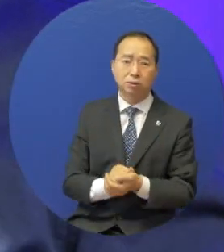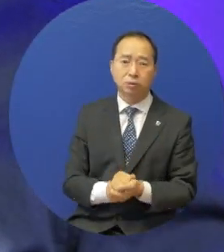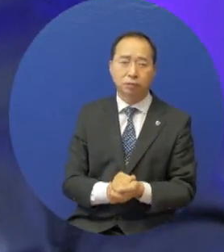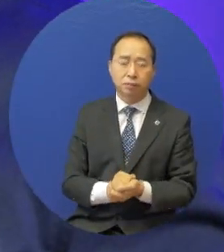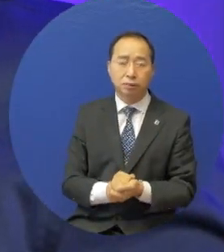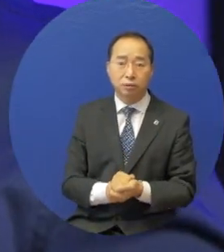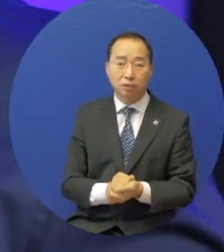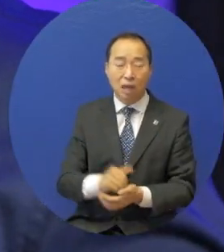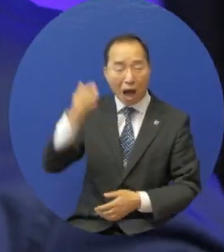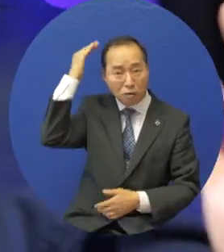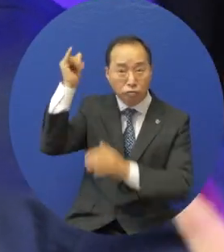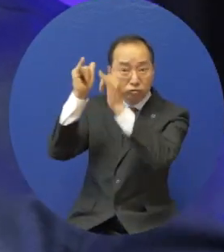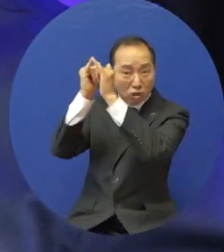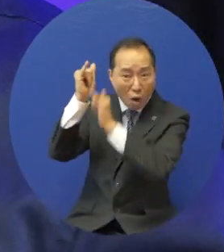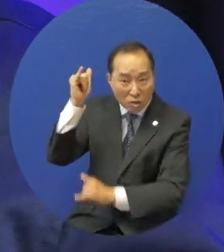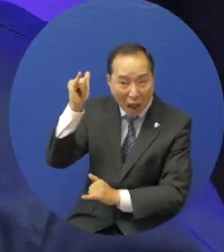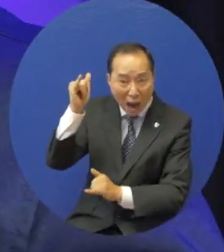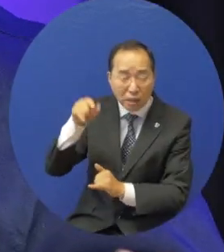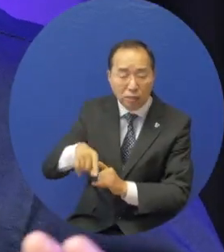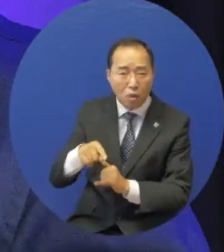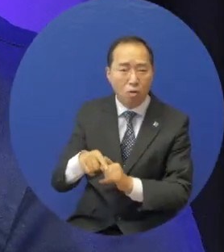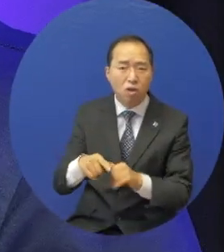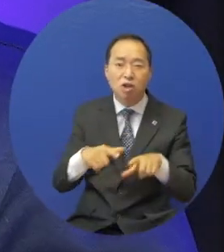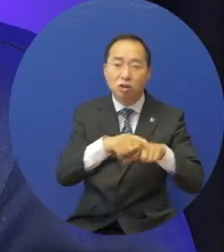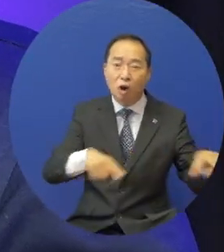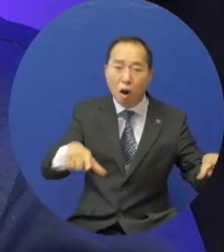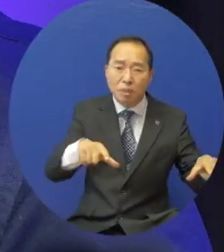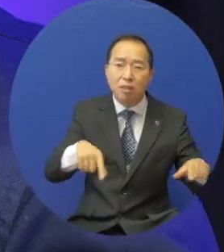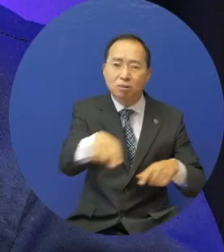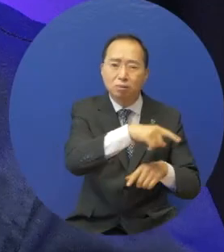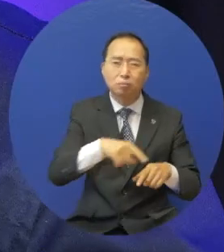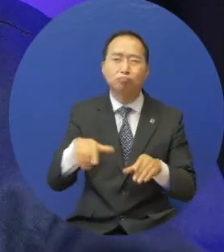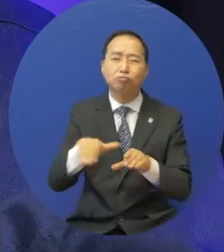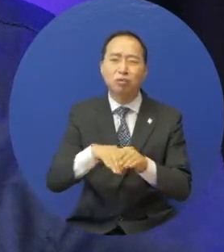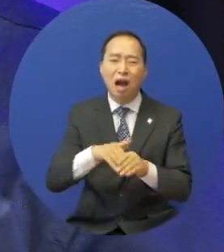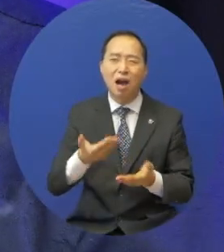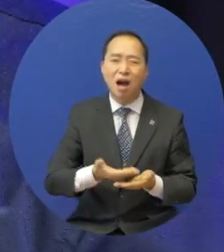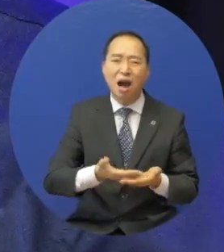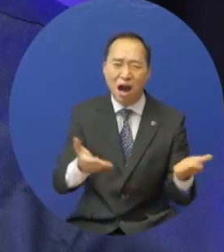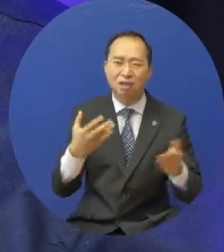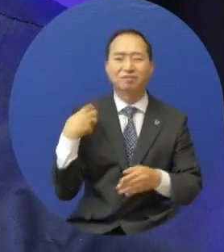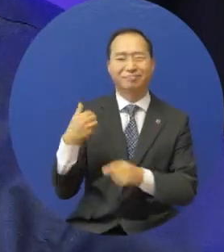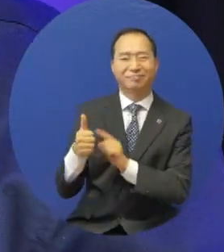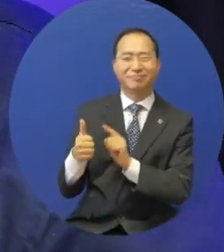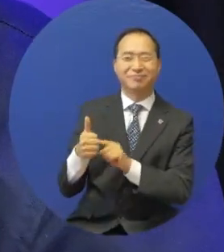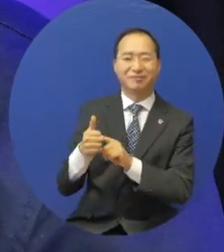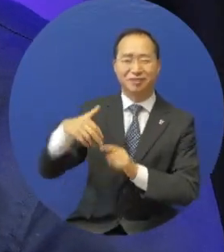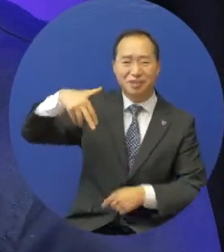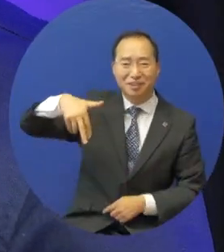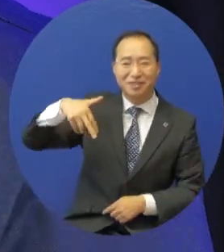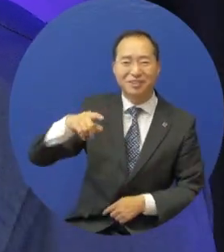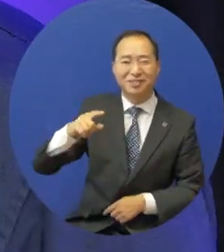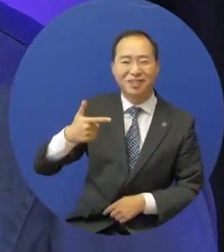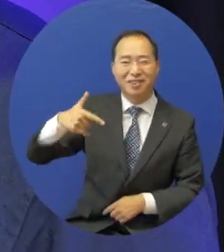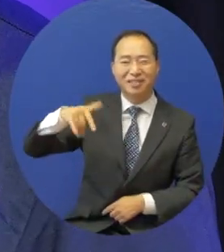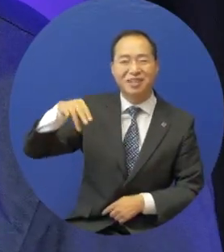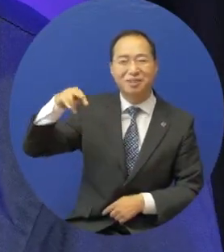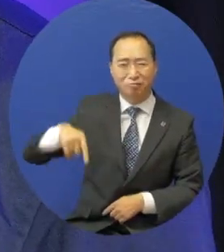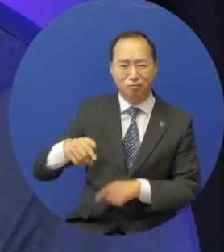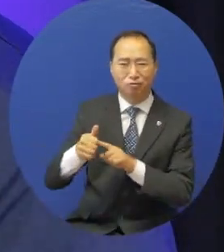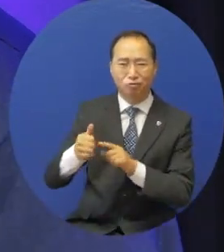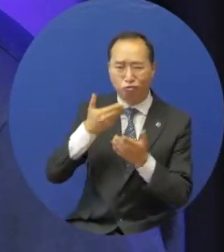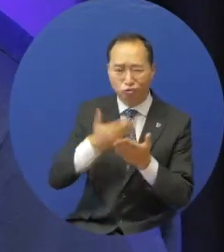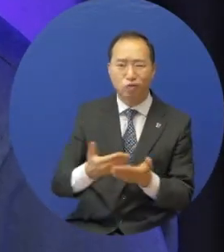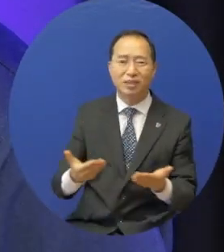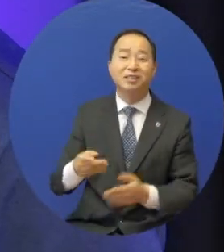우리의 문화사에서 이 서민들이 문화를 향유할 수 있게 해주었던 그런 직업이에요. 전문가이면서 동시에 그런